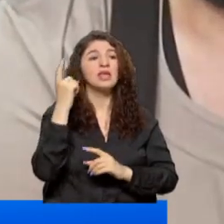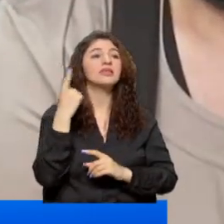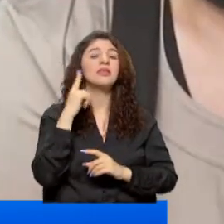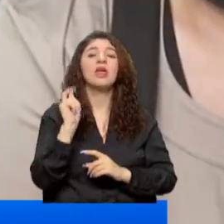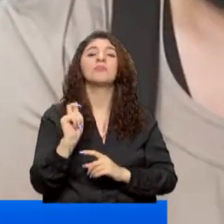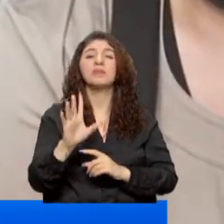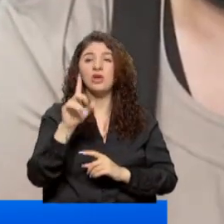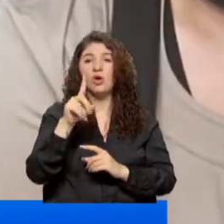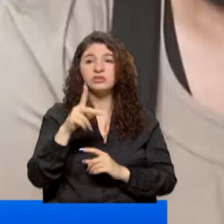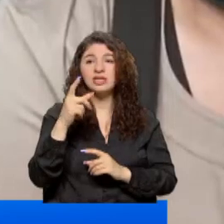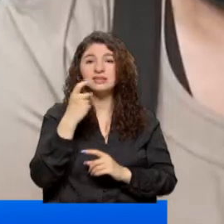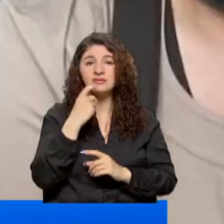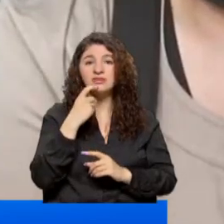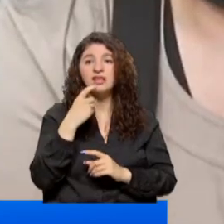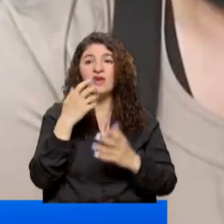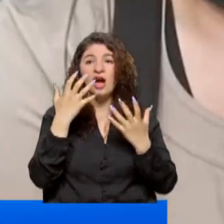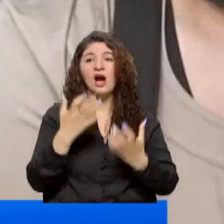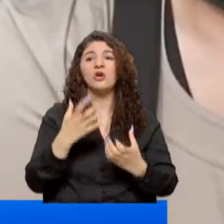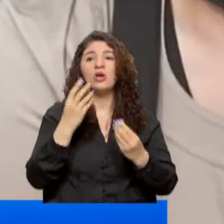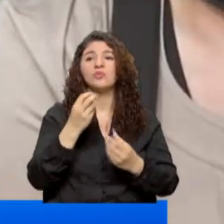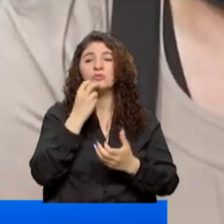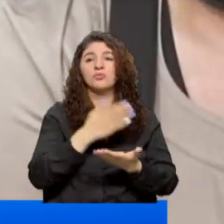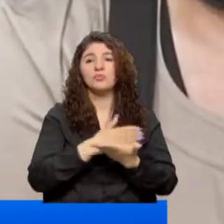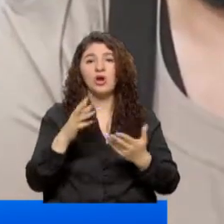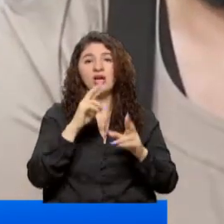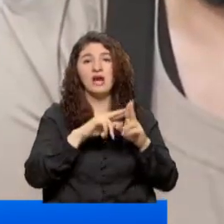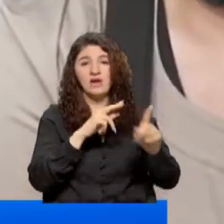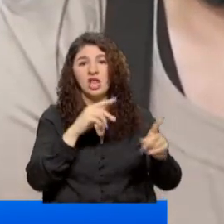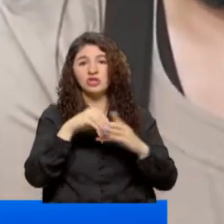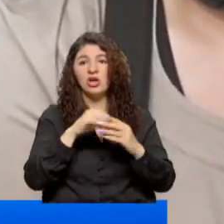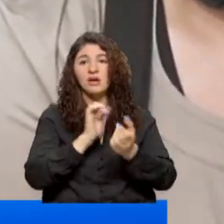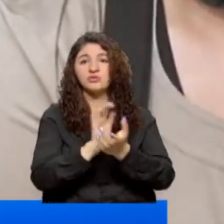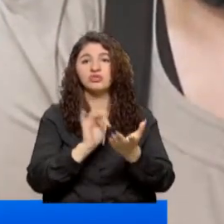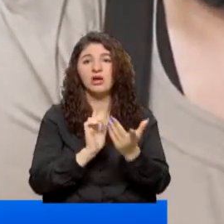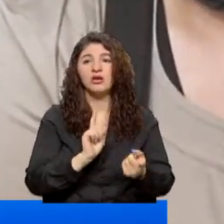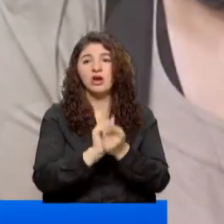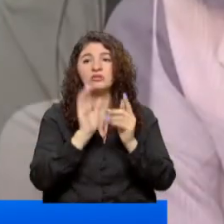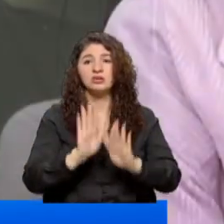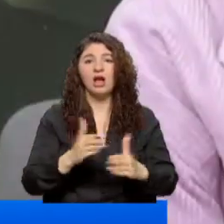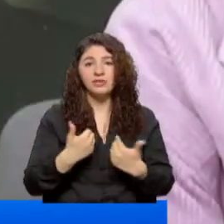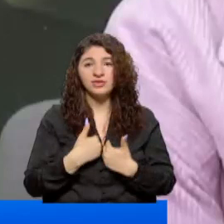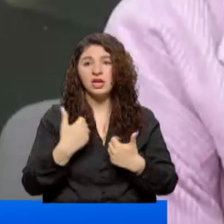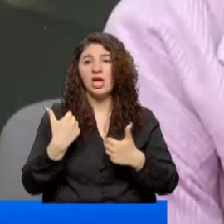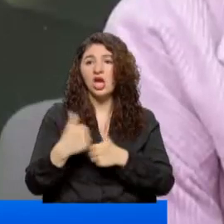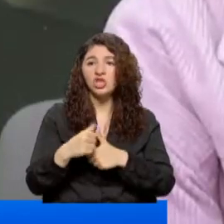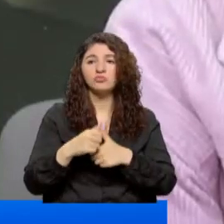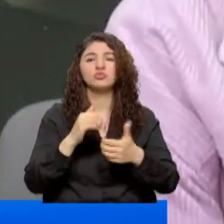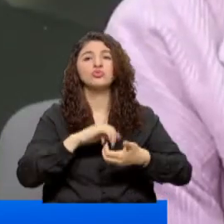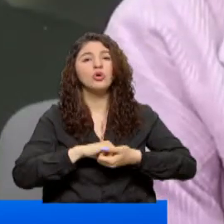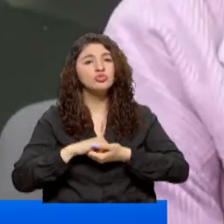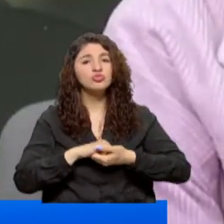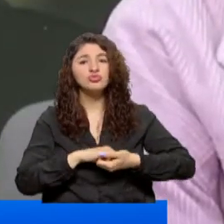dinlenmeden 18 yıl ve ağırlaştırılmış müebbet Osman Kavala için hapis cezası ile karşı karşıya kaldık işimiz